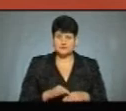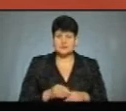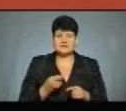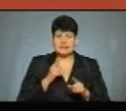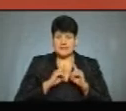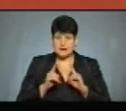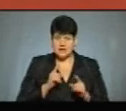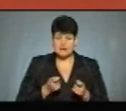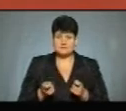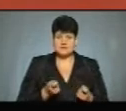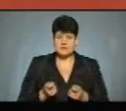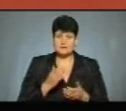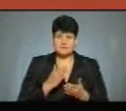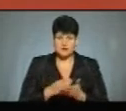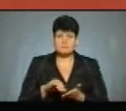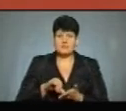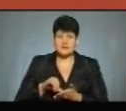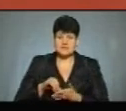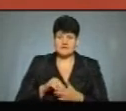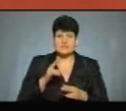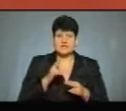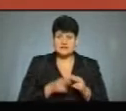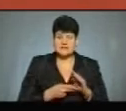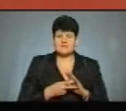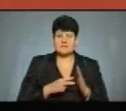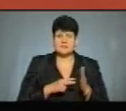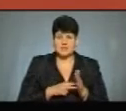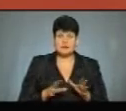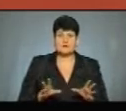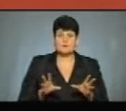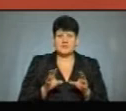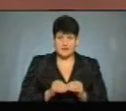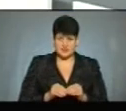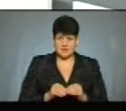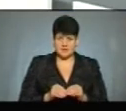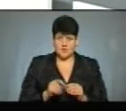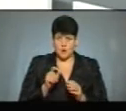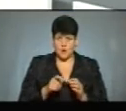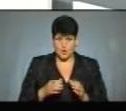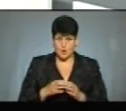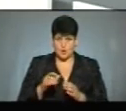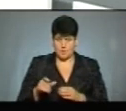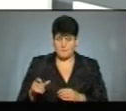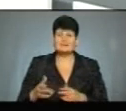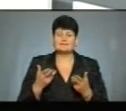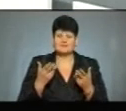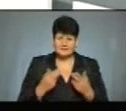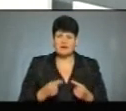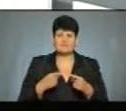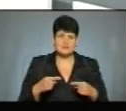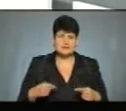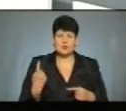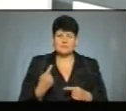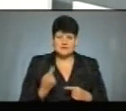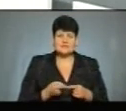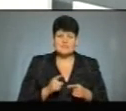і адміністрація має представити кінцевий план об'єднання громад. Справа в тому, що в різних областях цей процес